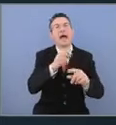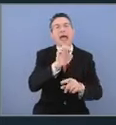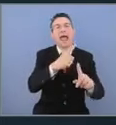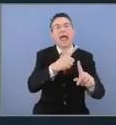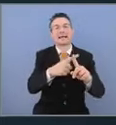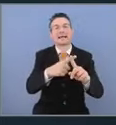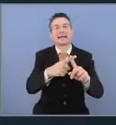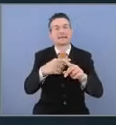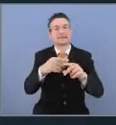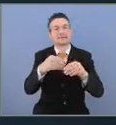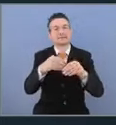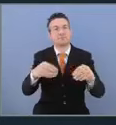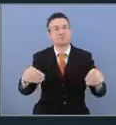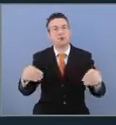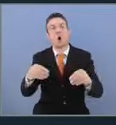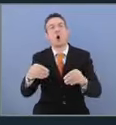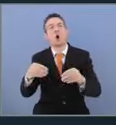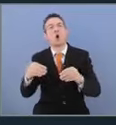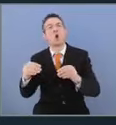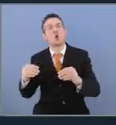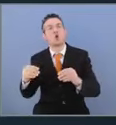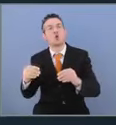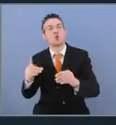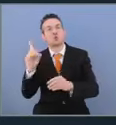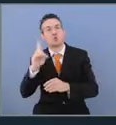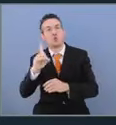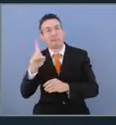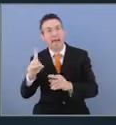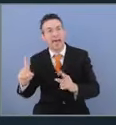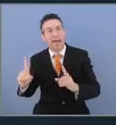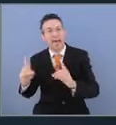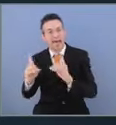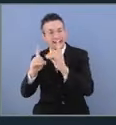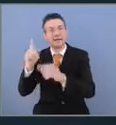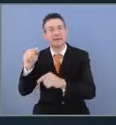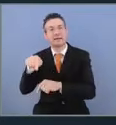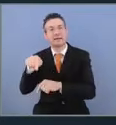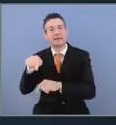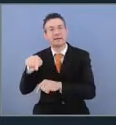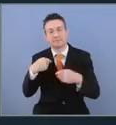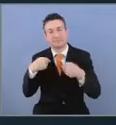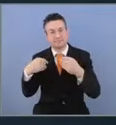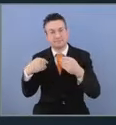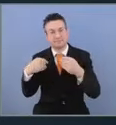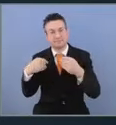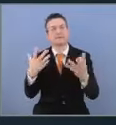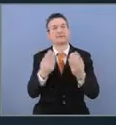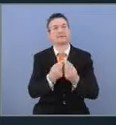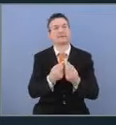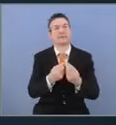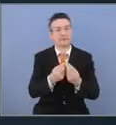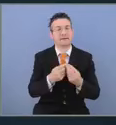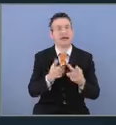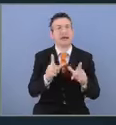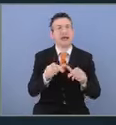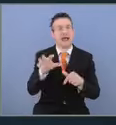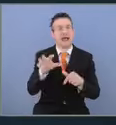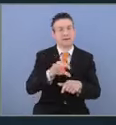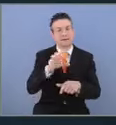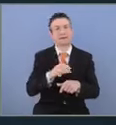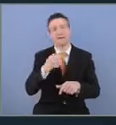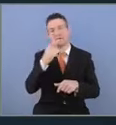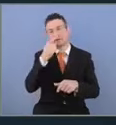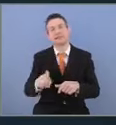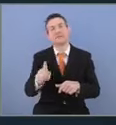come sistema investendo diciamo insieme alla strategia nazionale di posizionamento competitivo del paese su